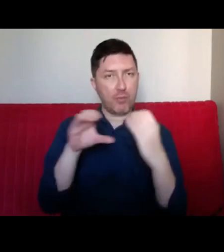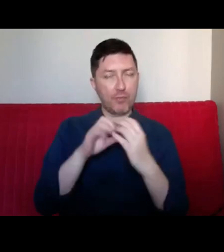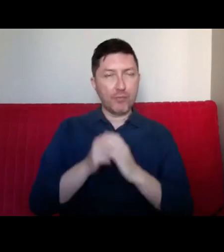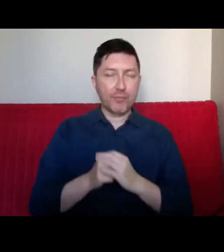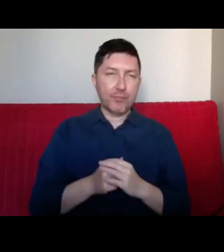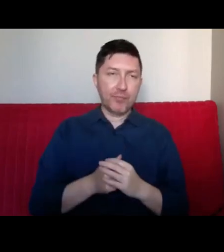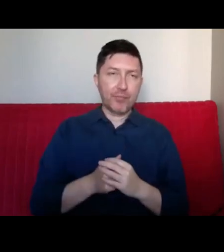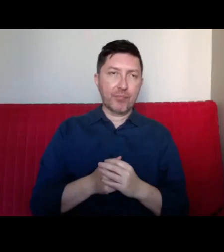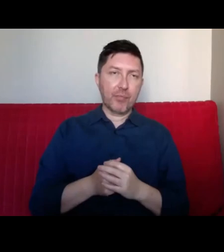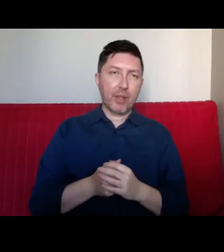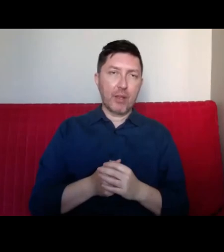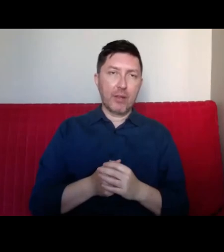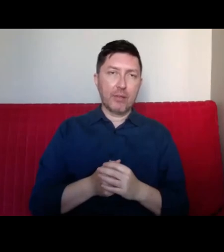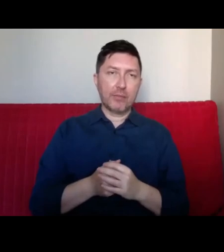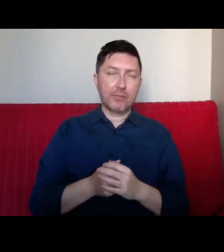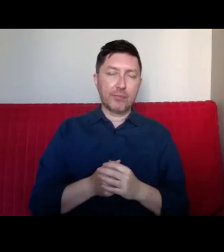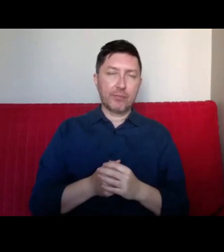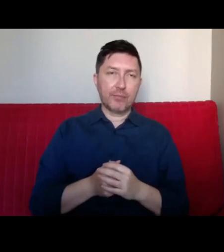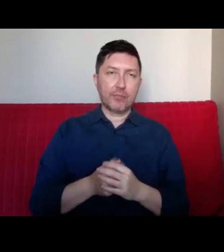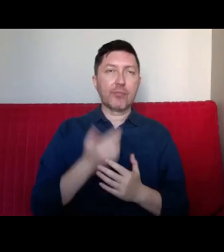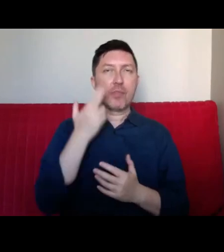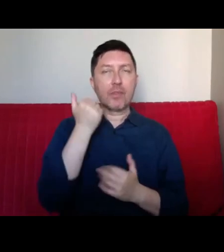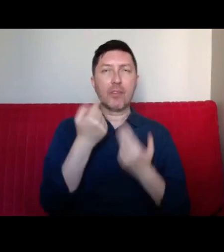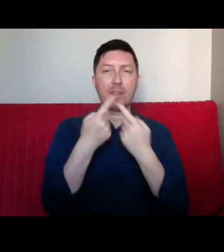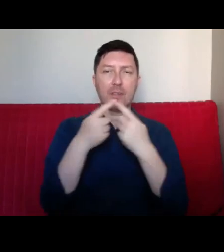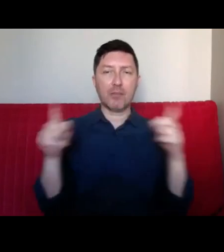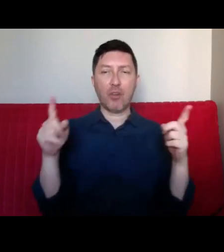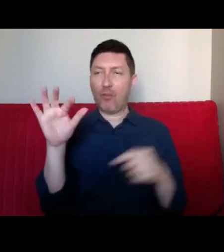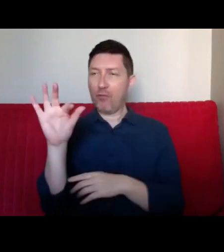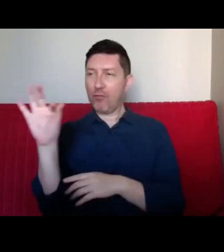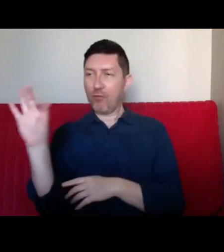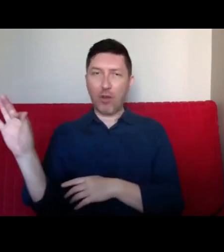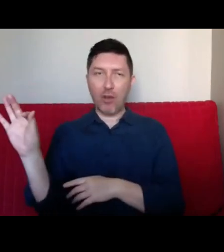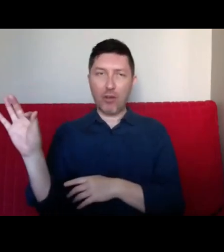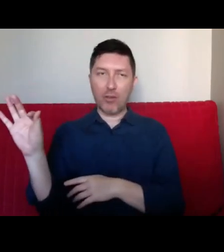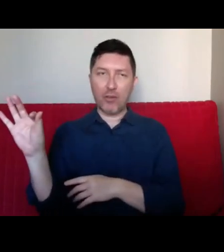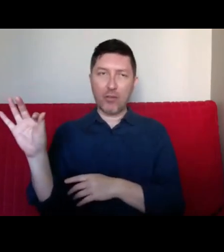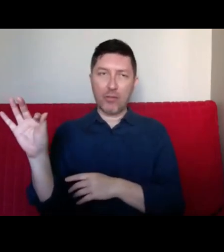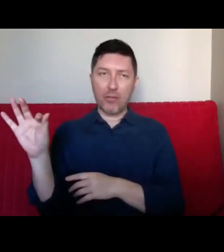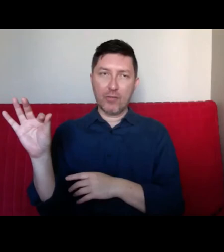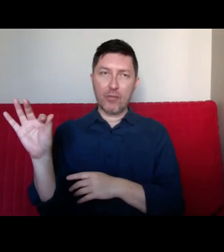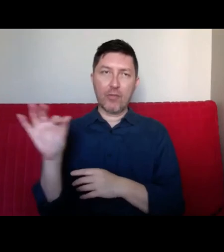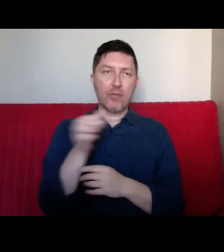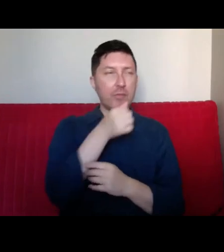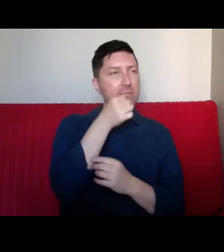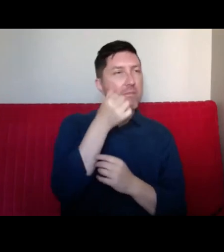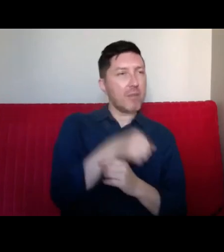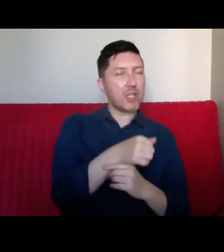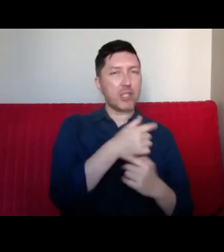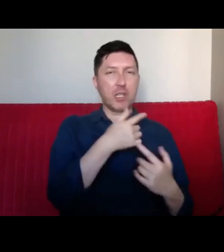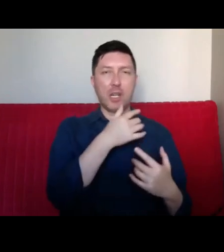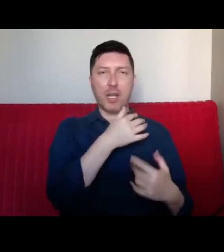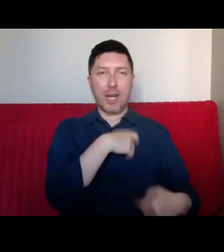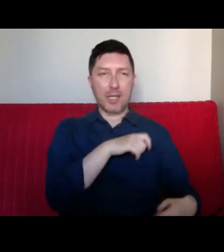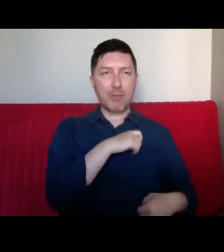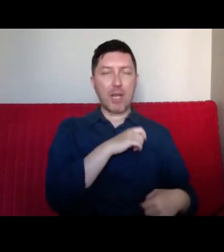On a pu voir dans les fonds entre la semaine en France et des semaines très réussies en Belgique, en Espagne, en Italie,